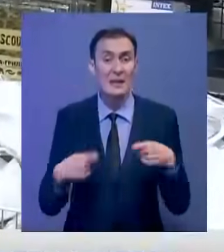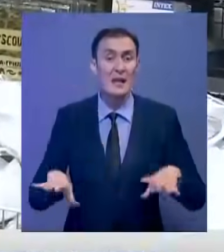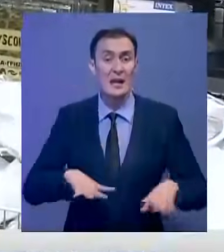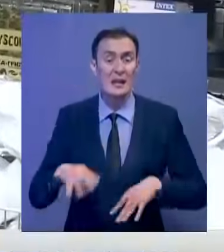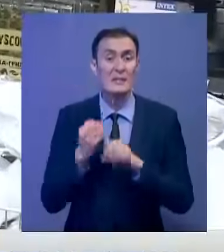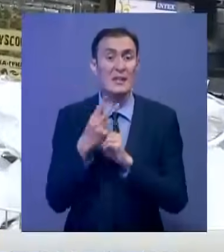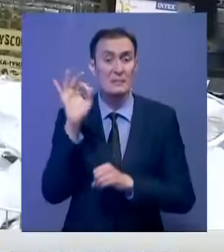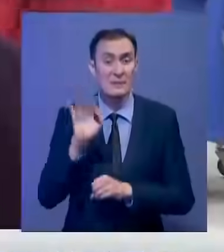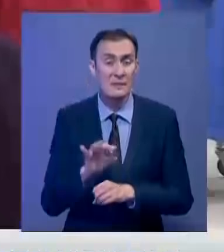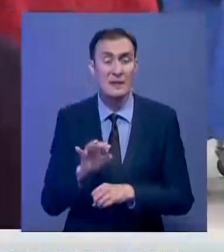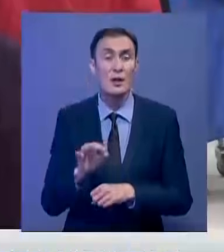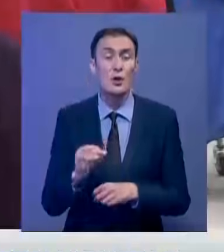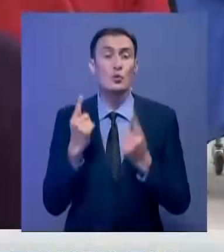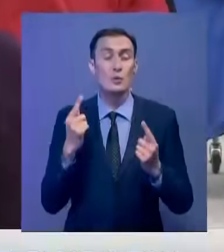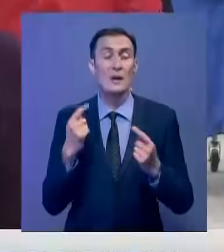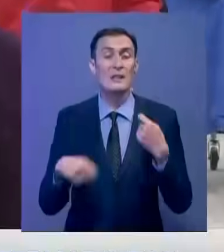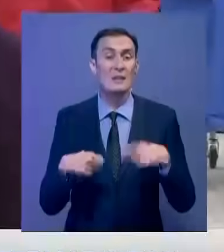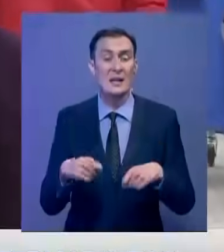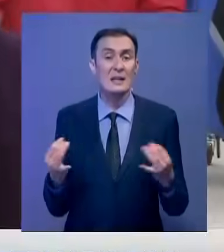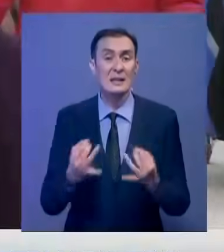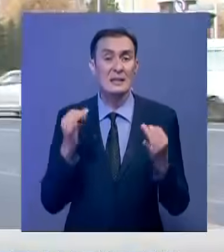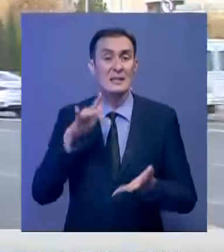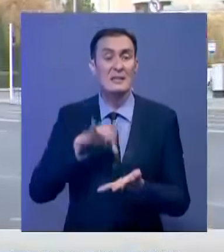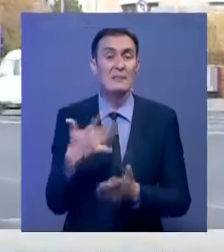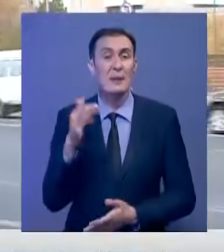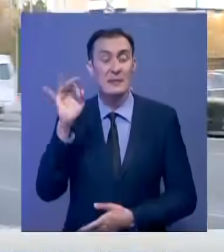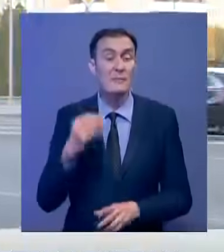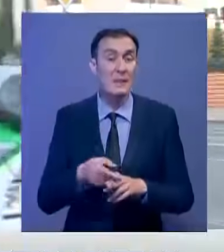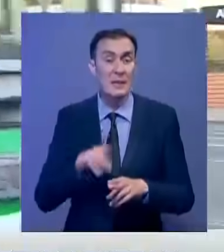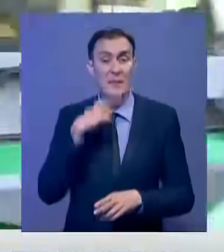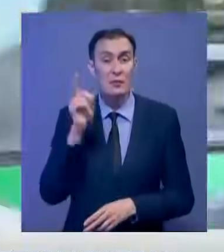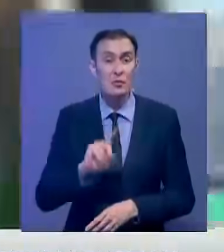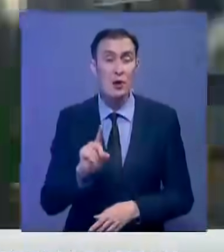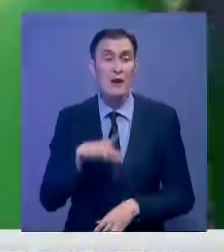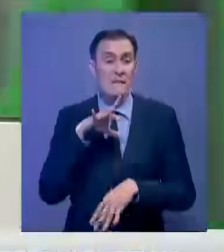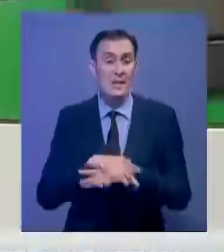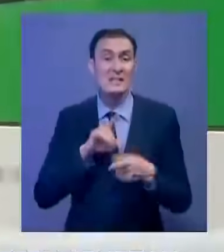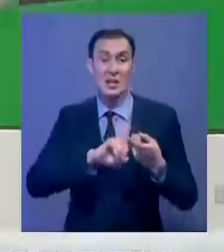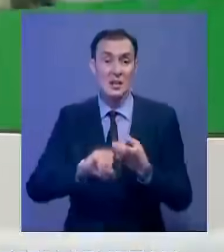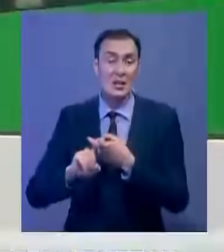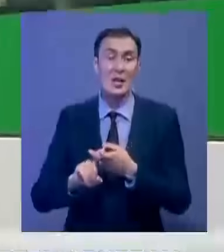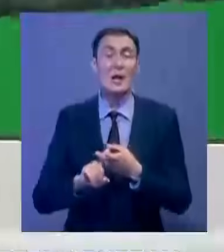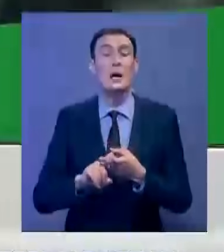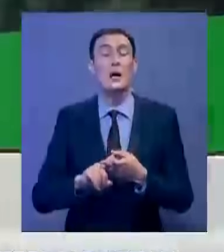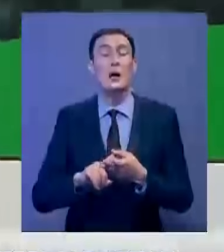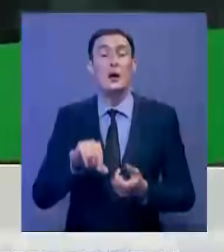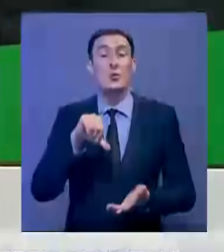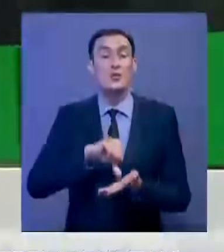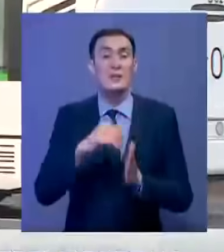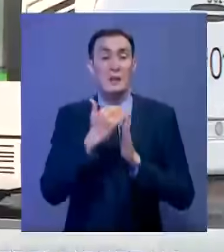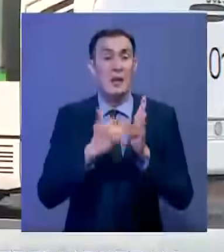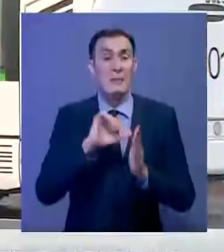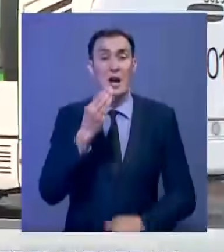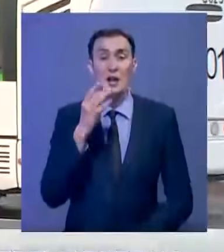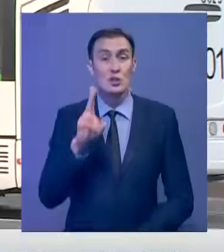рынках 12% и в торгово-развлекательных центрах 5%. При этом он добавил, что случаи заражения на объектах участников АШИК